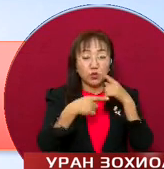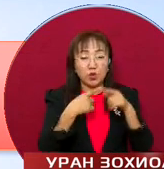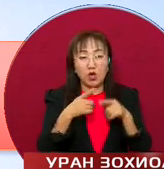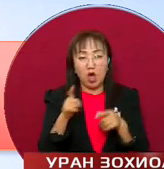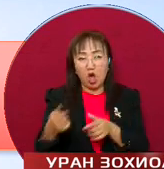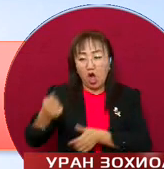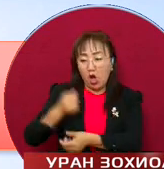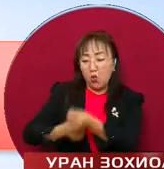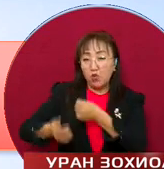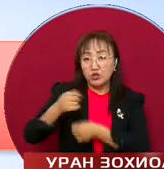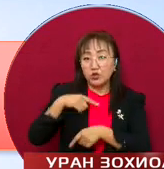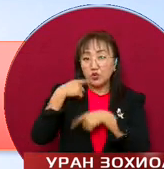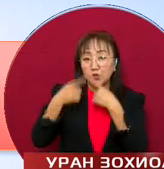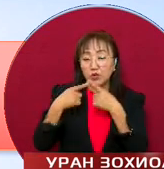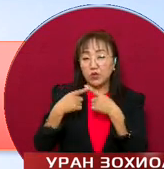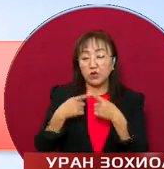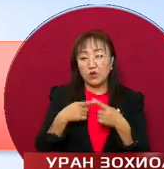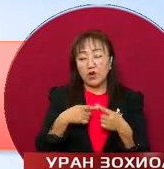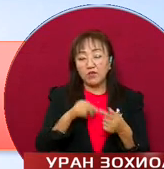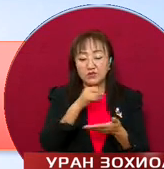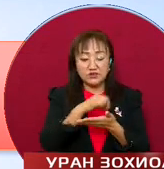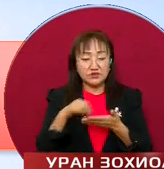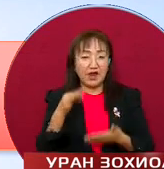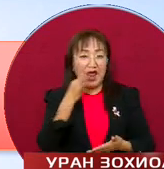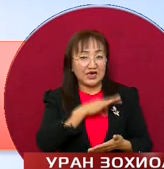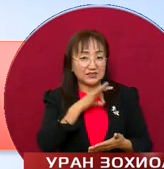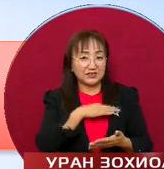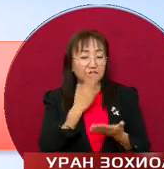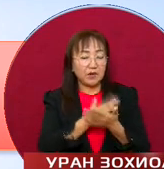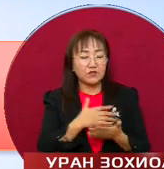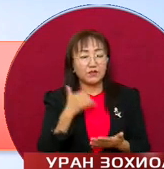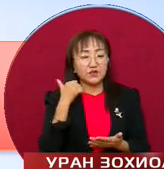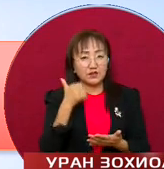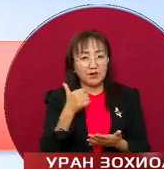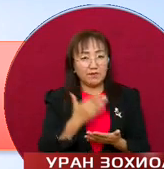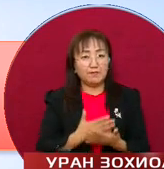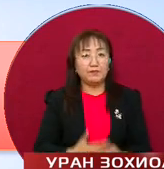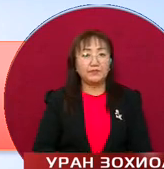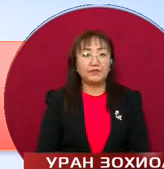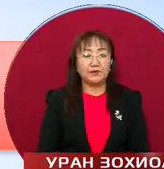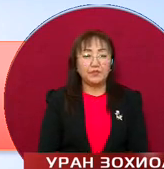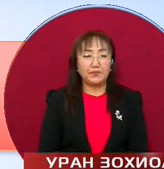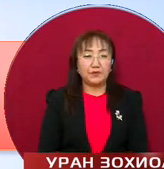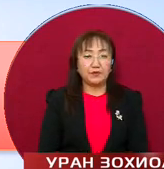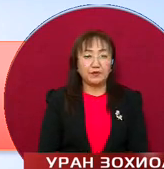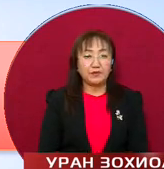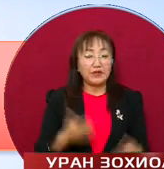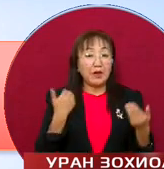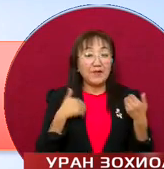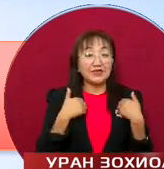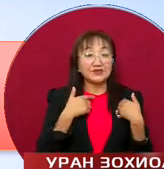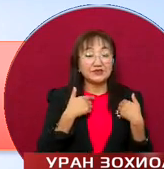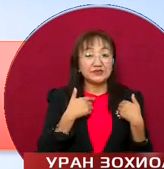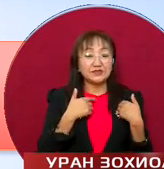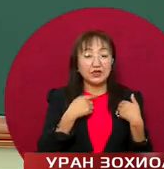бичгтээ ашиглаж байвал маш их сайн хэрэг шүү хүүхдүүдээ. За багш нь нэг